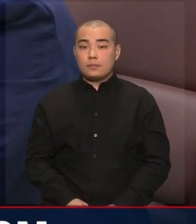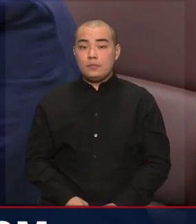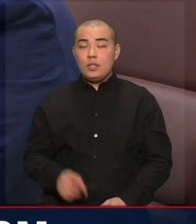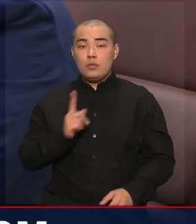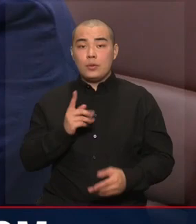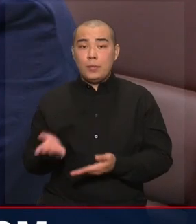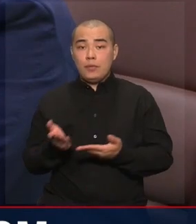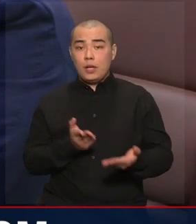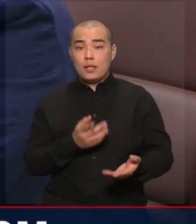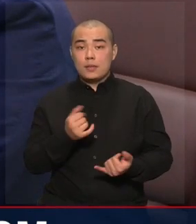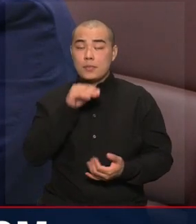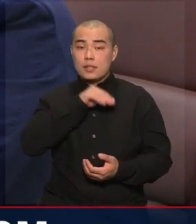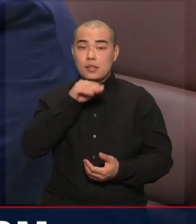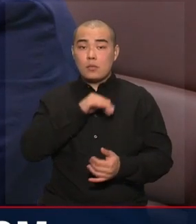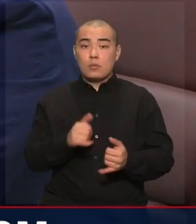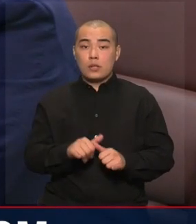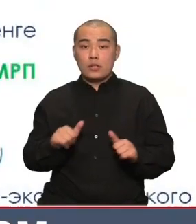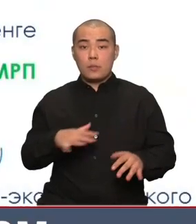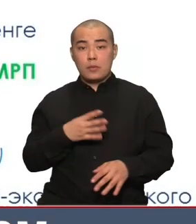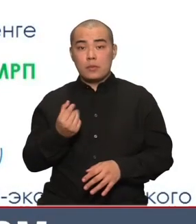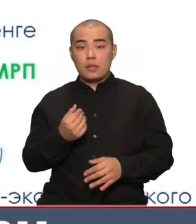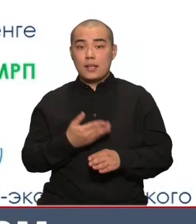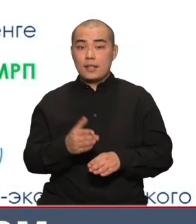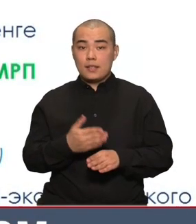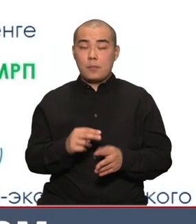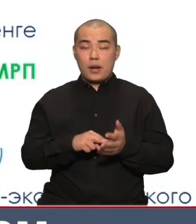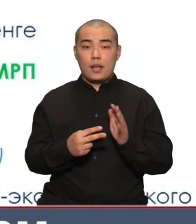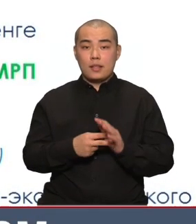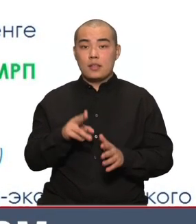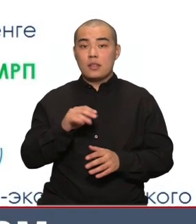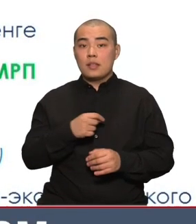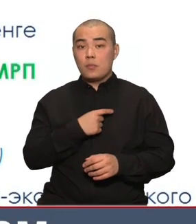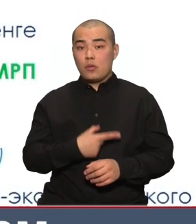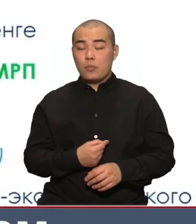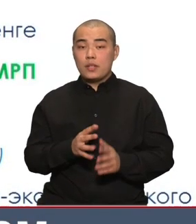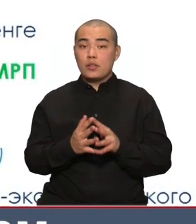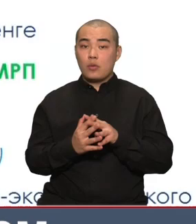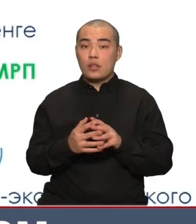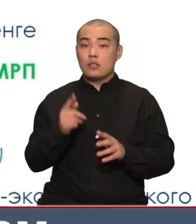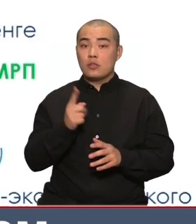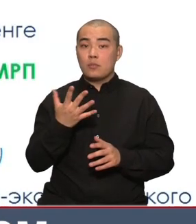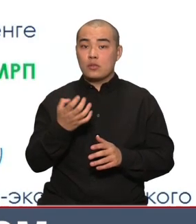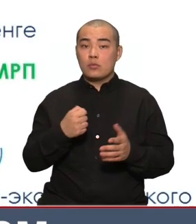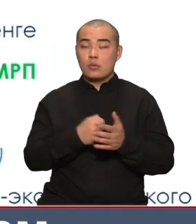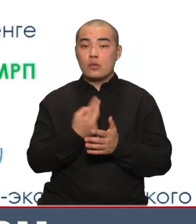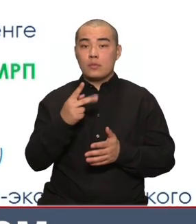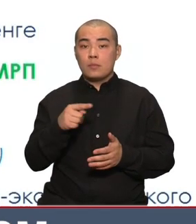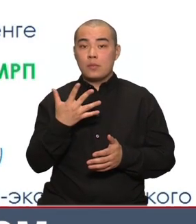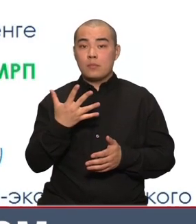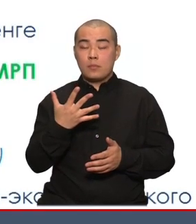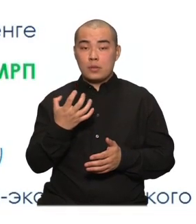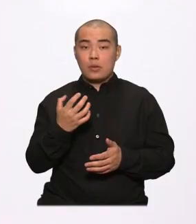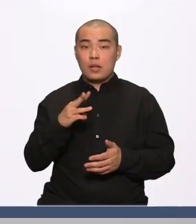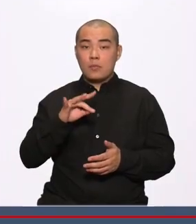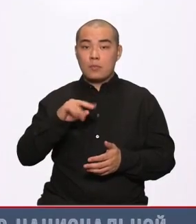Чтобы привлечь специалистов, увеличен размер бюджетного кредита по проекту «С дипломом в село» с 1500 до 2500 МРП.